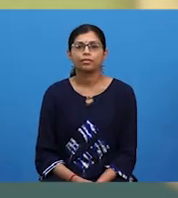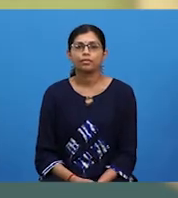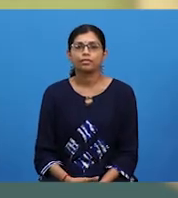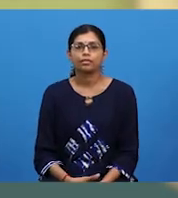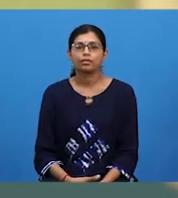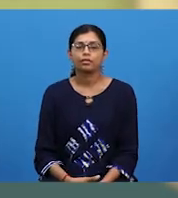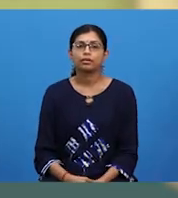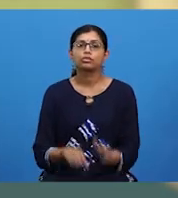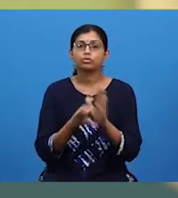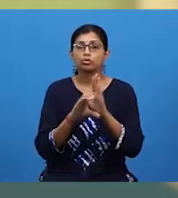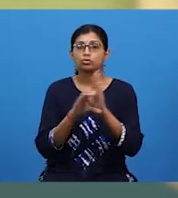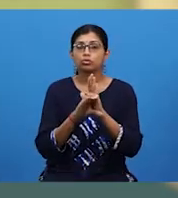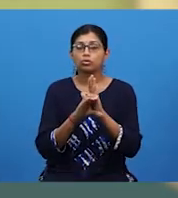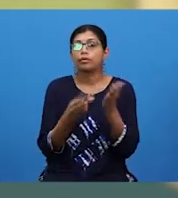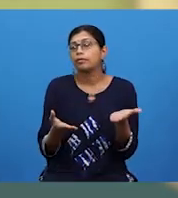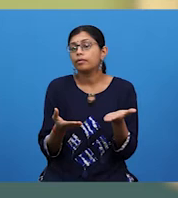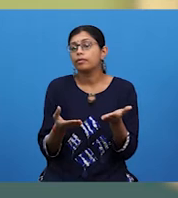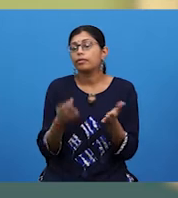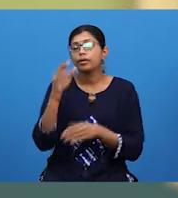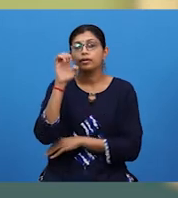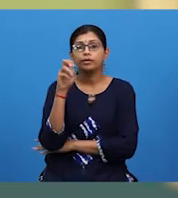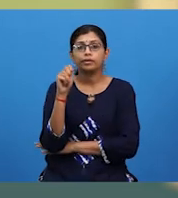Apakah contoh-contoh enzim yang terlibat dalam pencernaan?